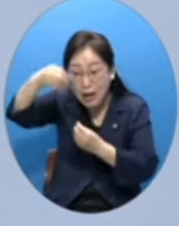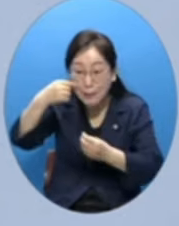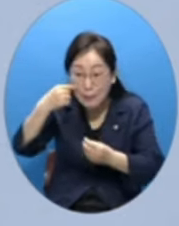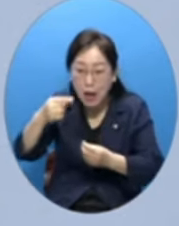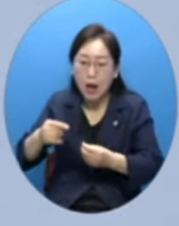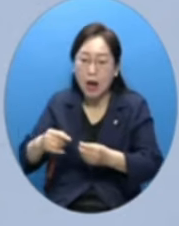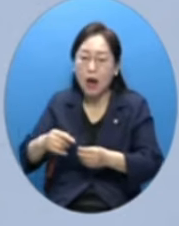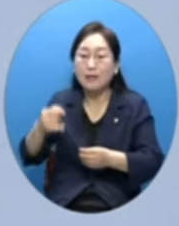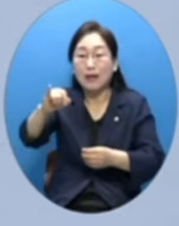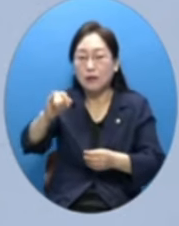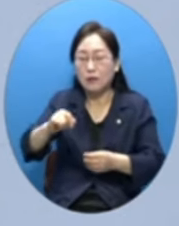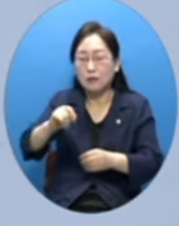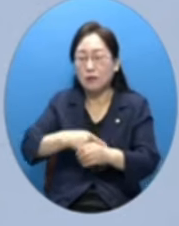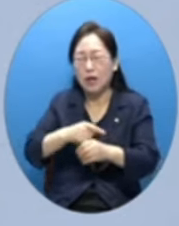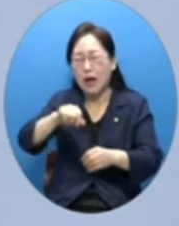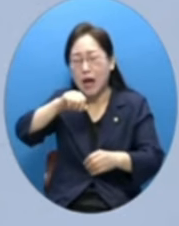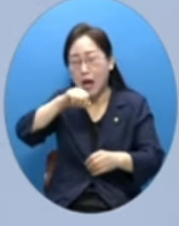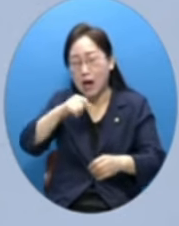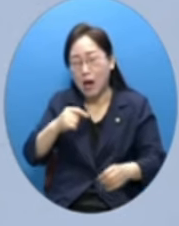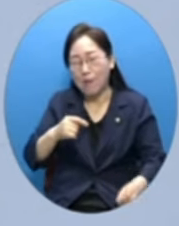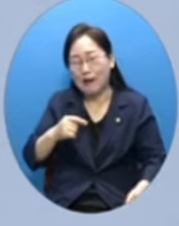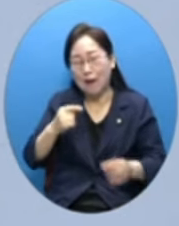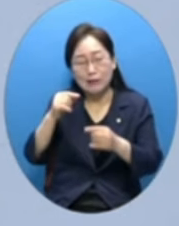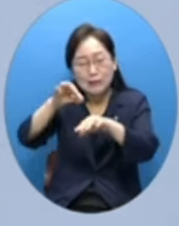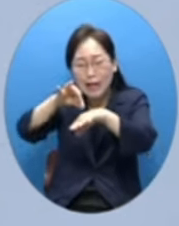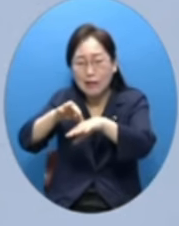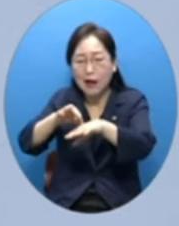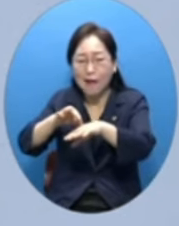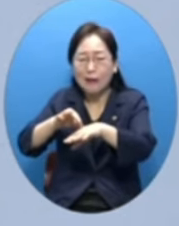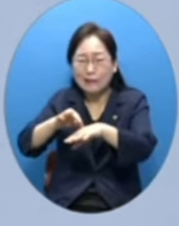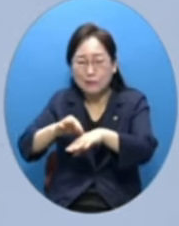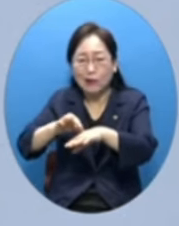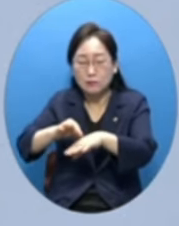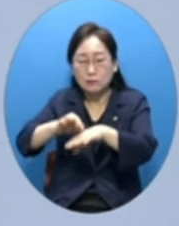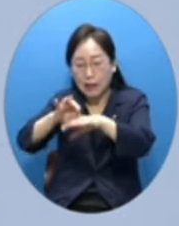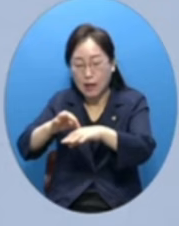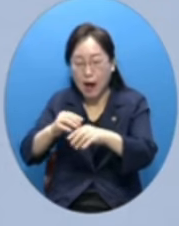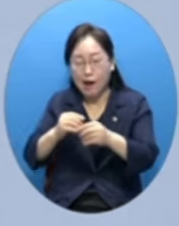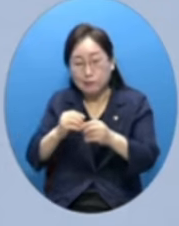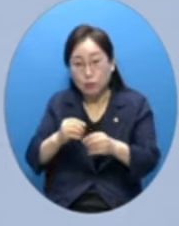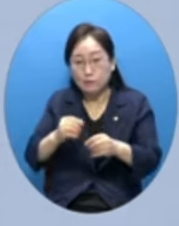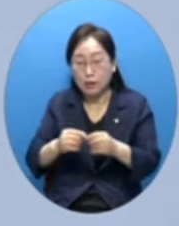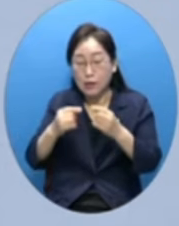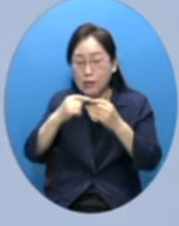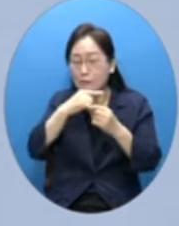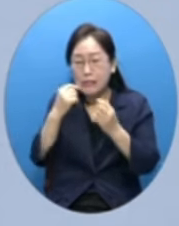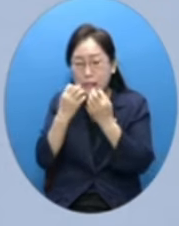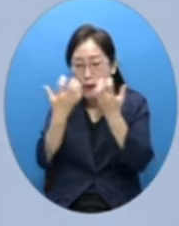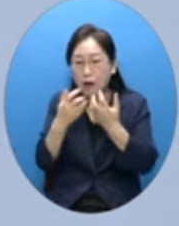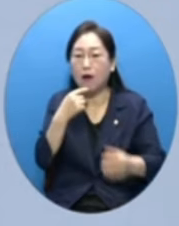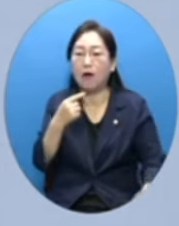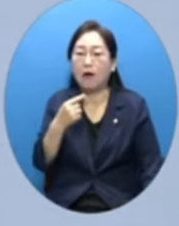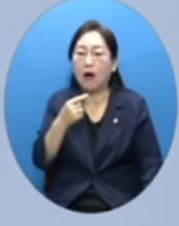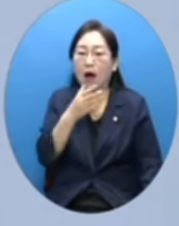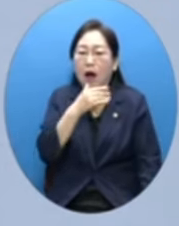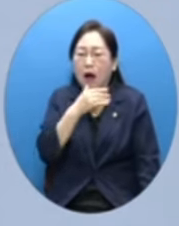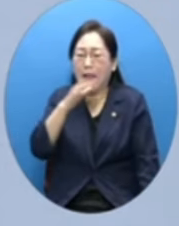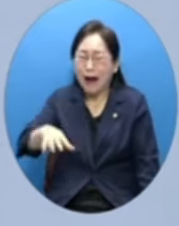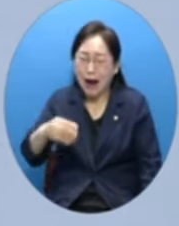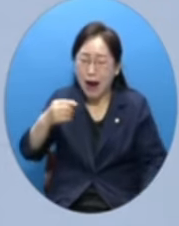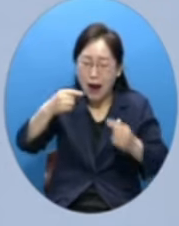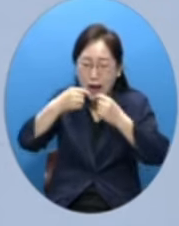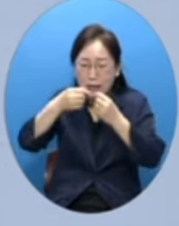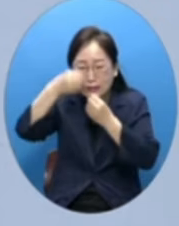입안에 살점을 물어뜯고 이완이 온통 피가 되 있었습니다 너무나 딸이 고통스러워서 이반이